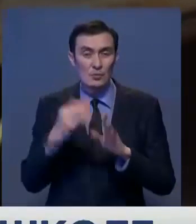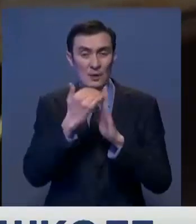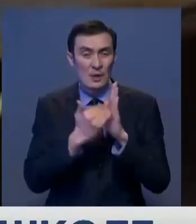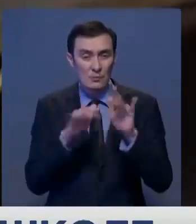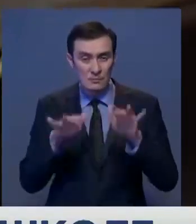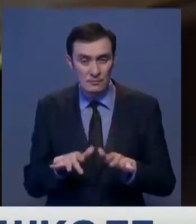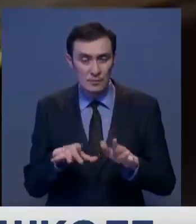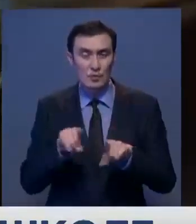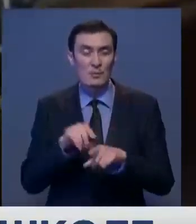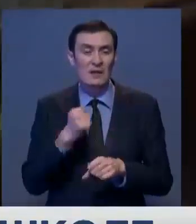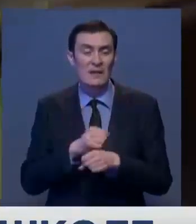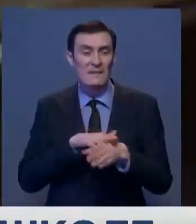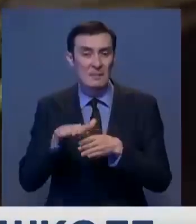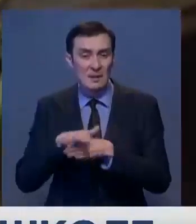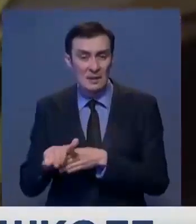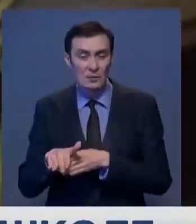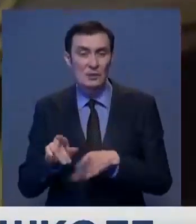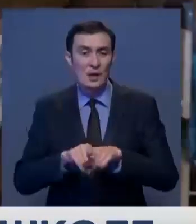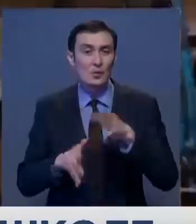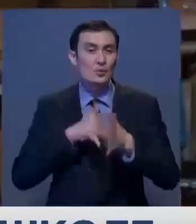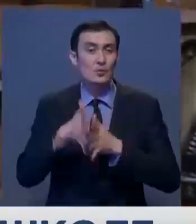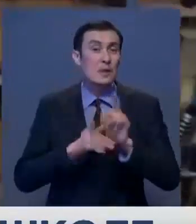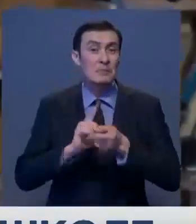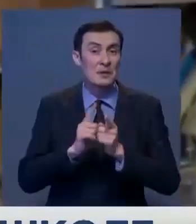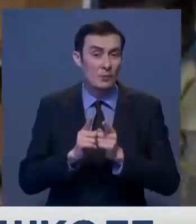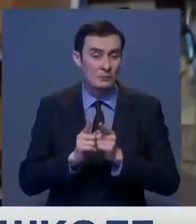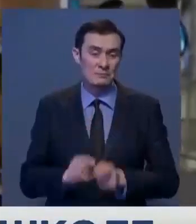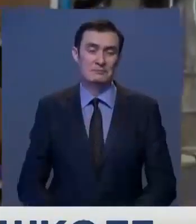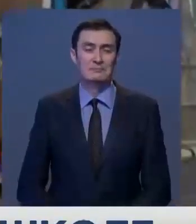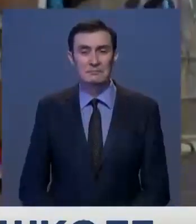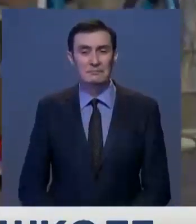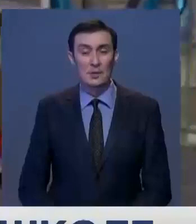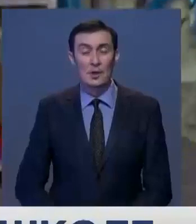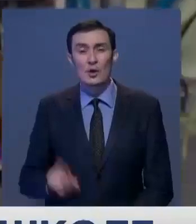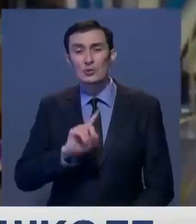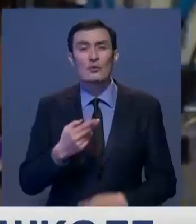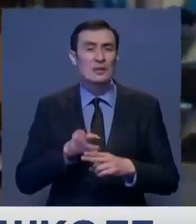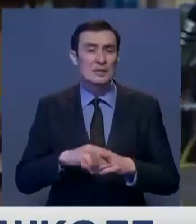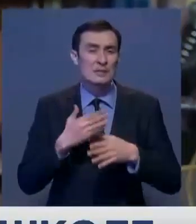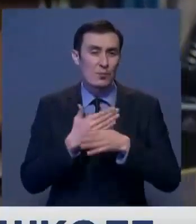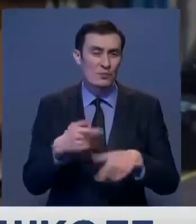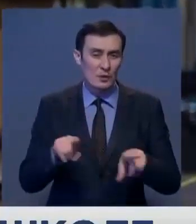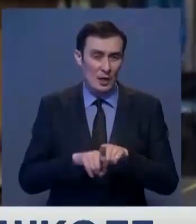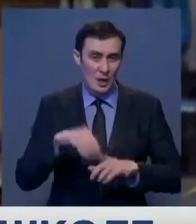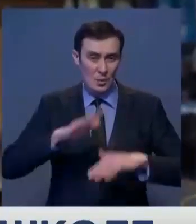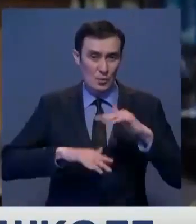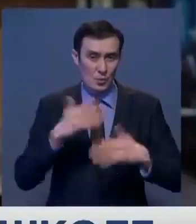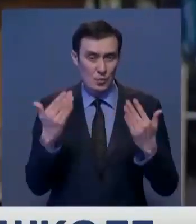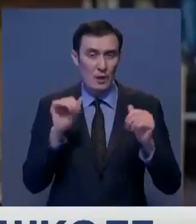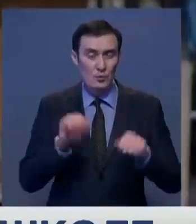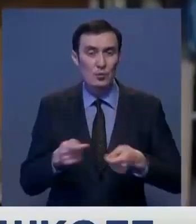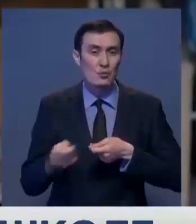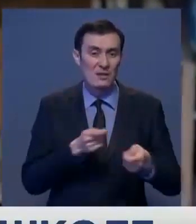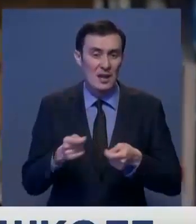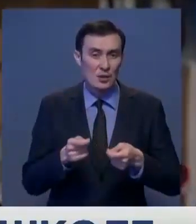так, чтобы она могла выполнять функцию сурдоперевода. Я подумал, что если вот с помощью такой руки можно